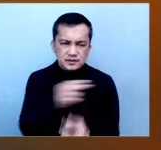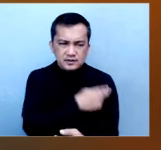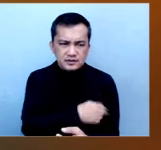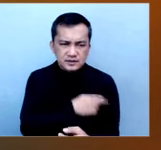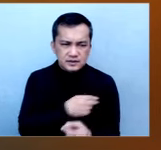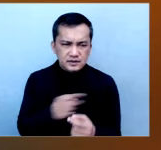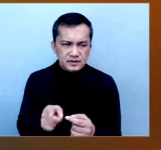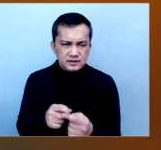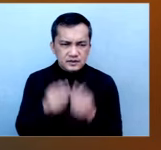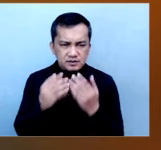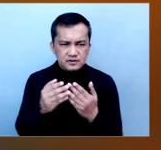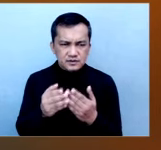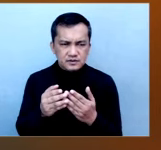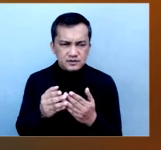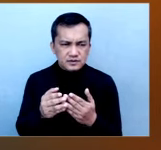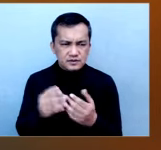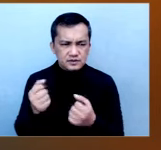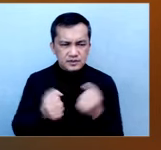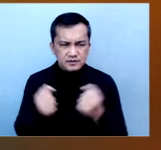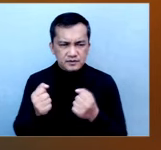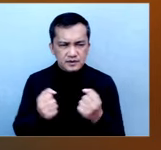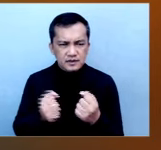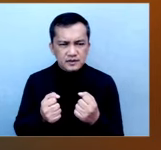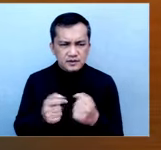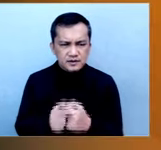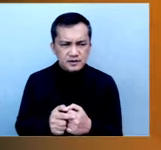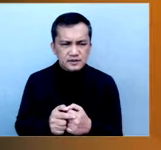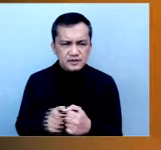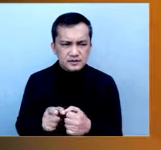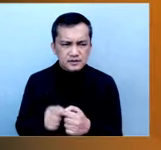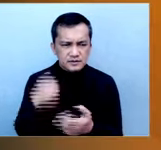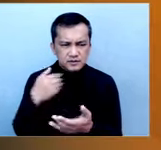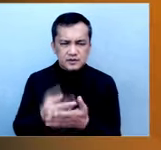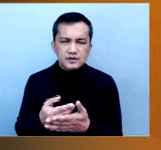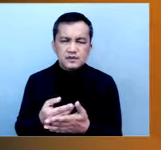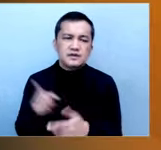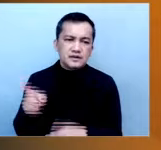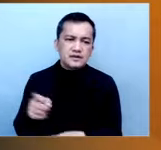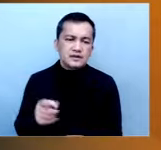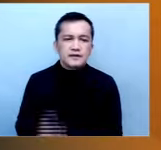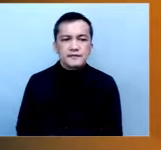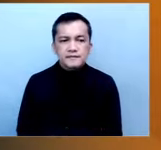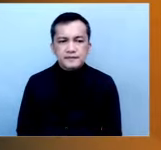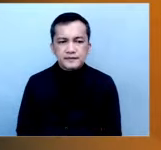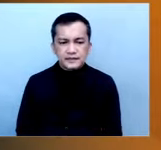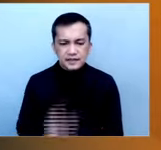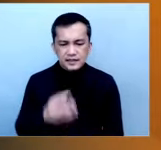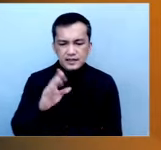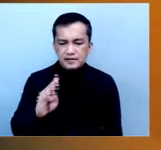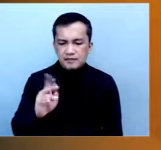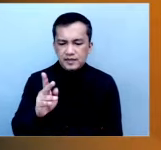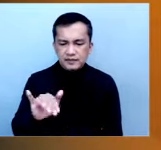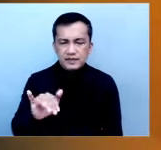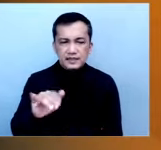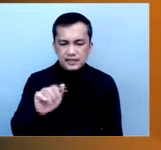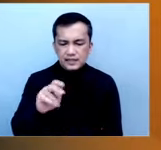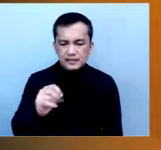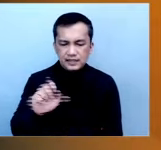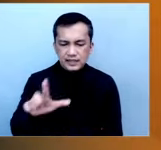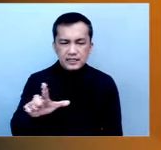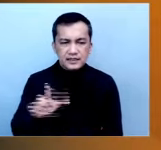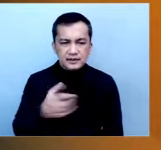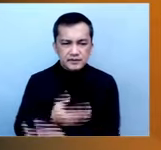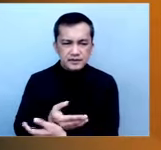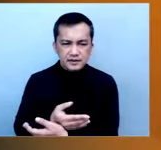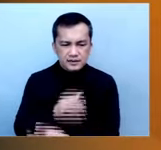magpapasalamat po ako sa manong driver na lang po ang nabutang ko. Pinangalan ng baby Angel Ali ang sanggol na pinagsamang